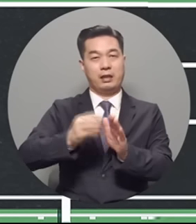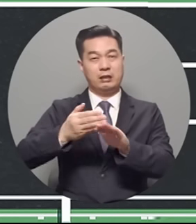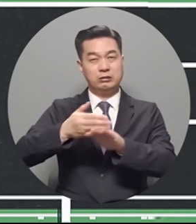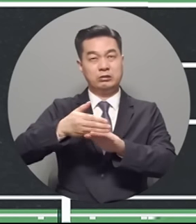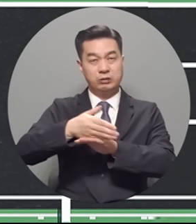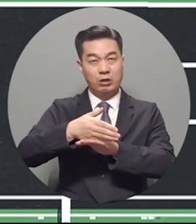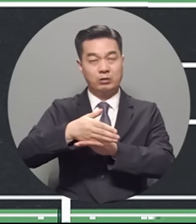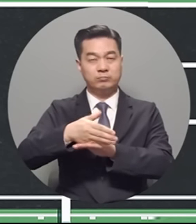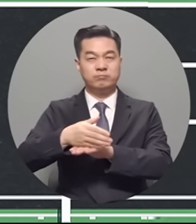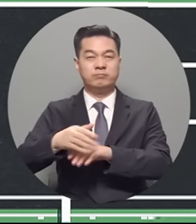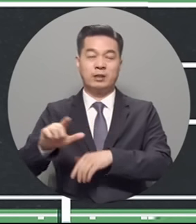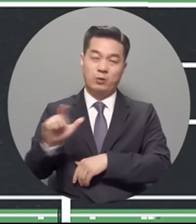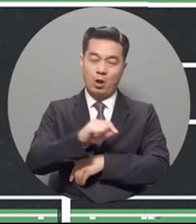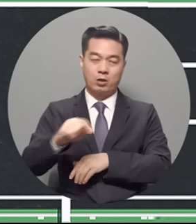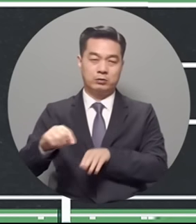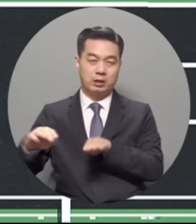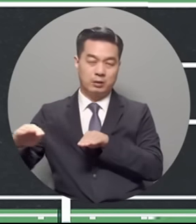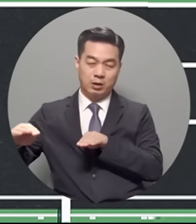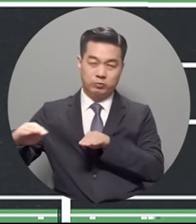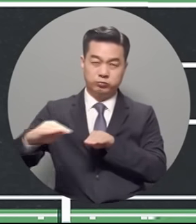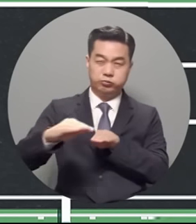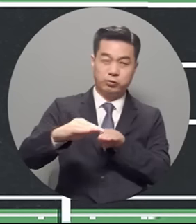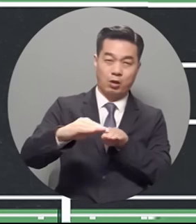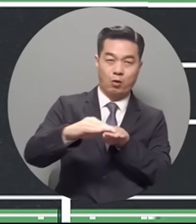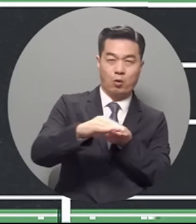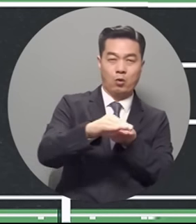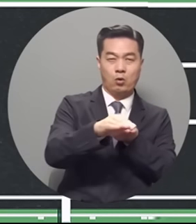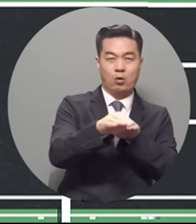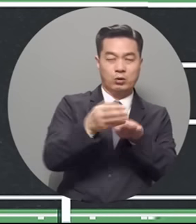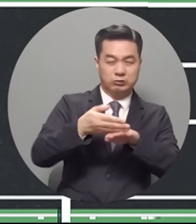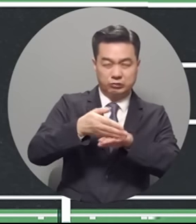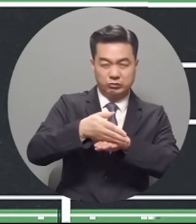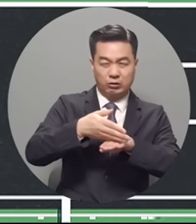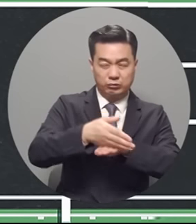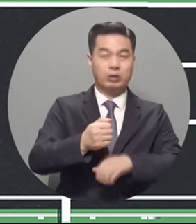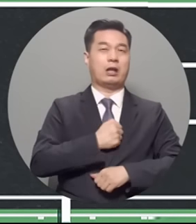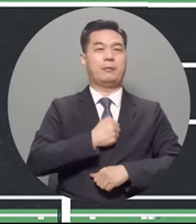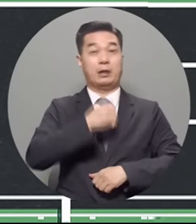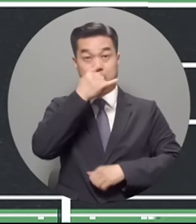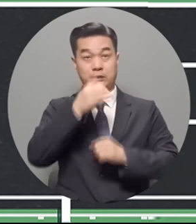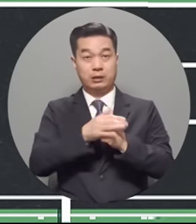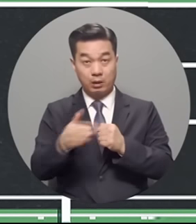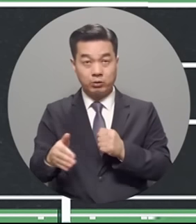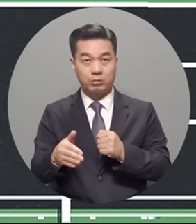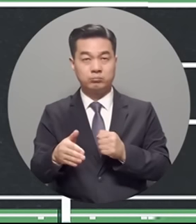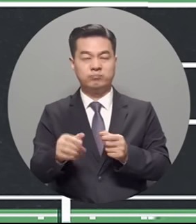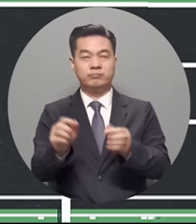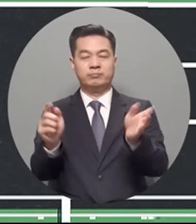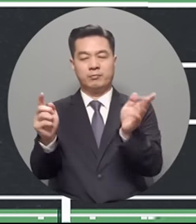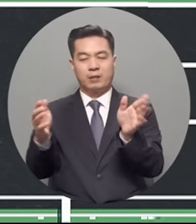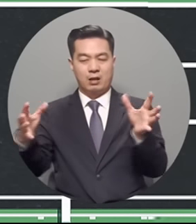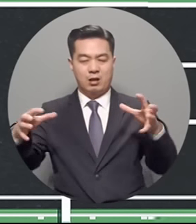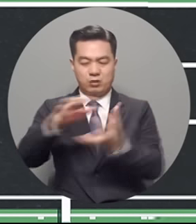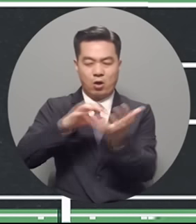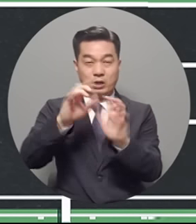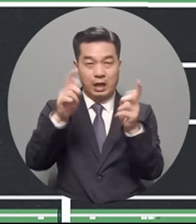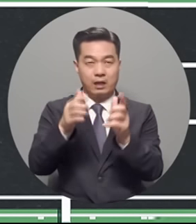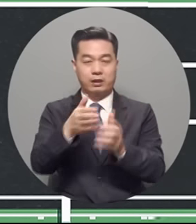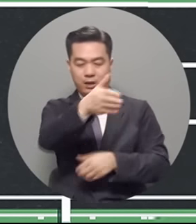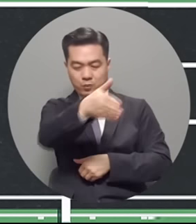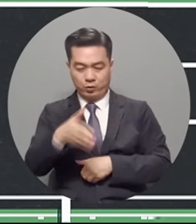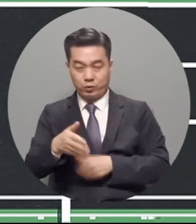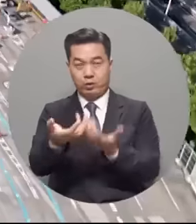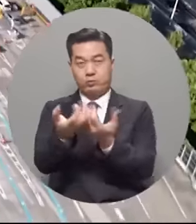고속으로 달리는 옆 차선으로 바로 진입하지 않도록 저속 차선과 고속 차선이 한동안 만나지 않게 차선 구조를